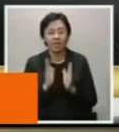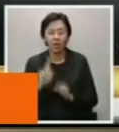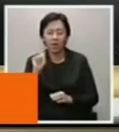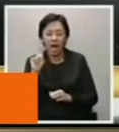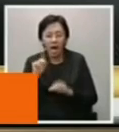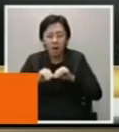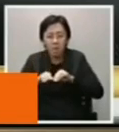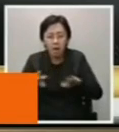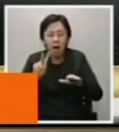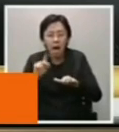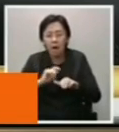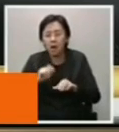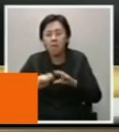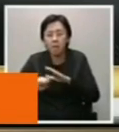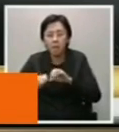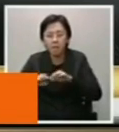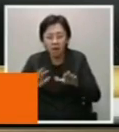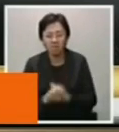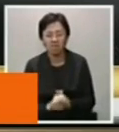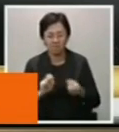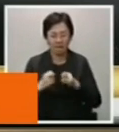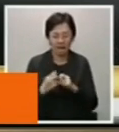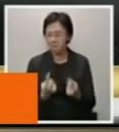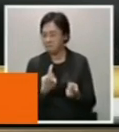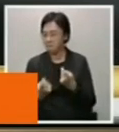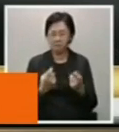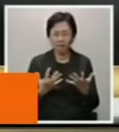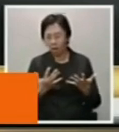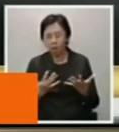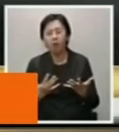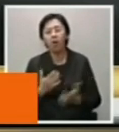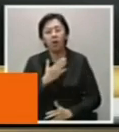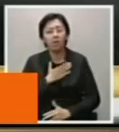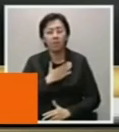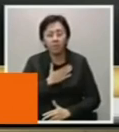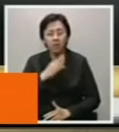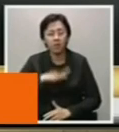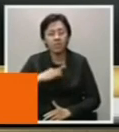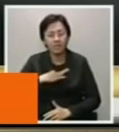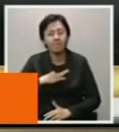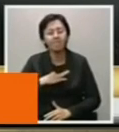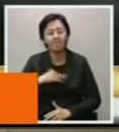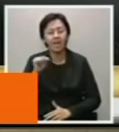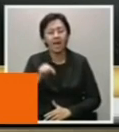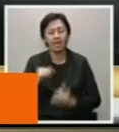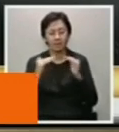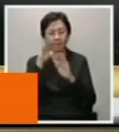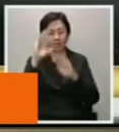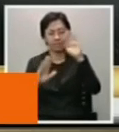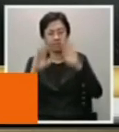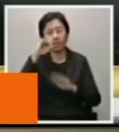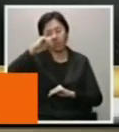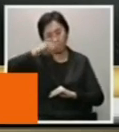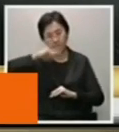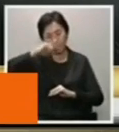ข่าวให้ข่าวมาเยอะแยะมากมายว่าจะต้องมาเผชิญศึกในศึกนอกอะไรของผมเนี่ยผมถือว่าเนี่ยเป็นกลไกของประชาธิปไตยไท